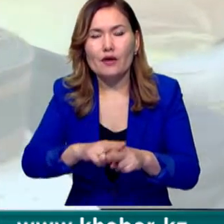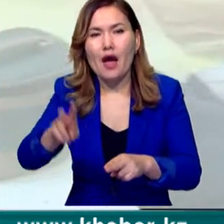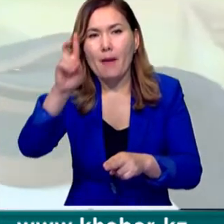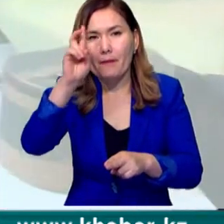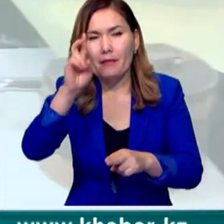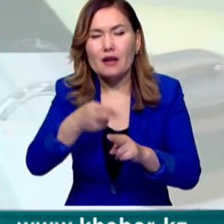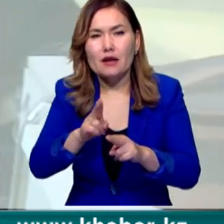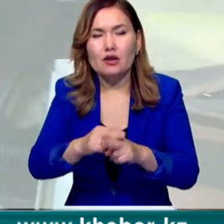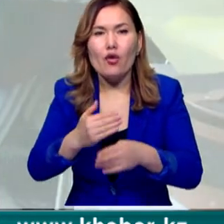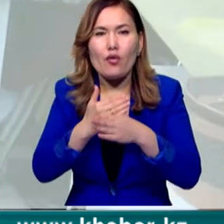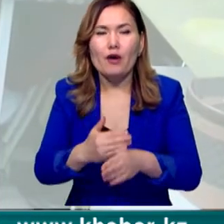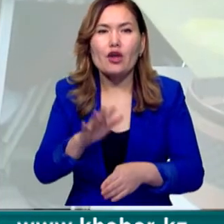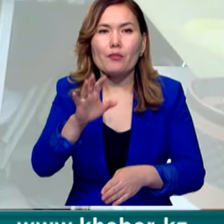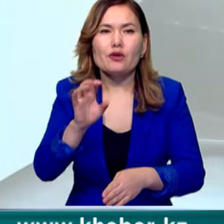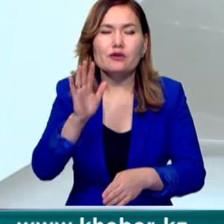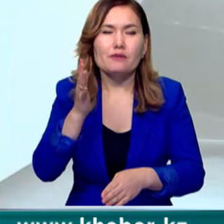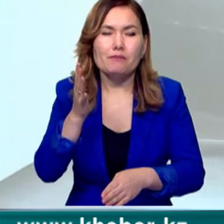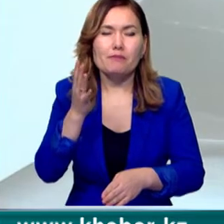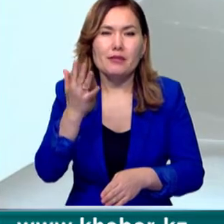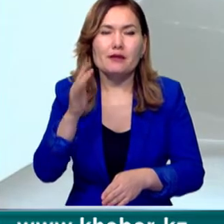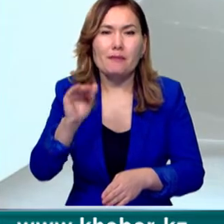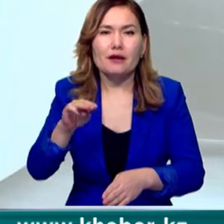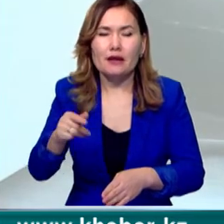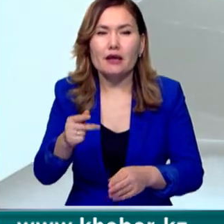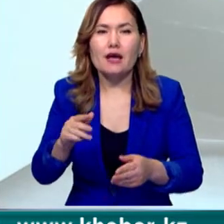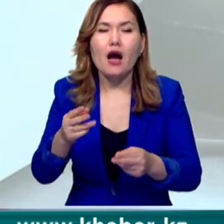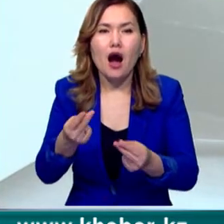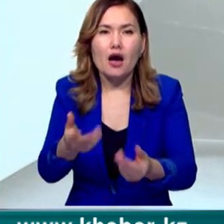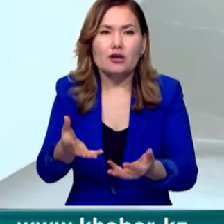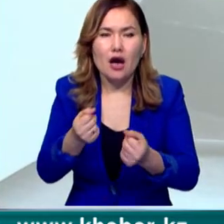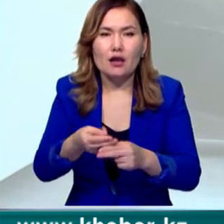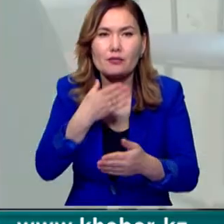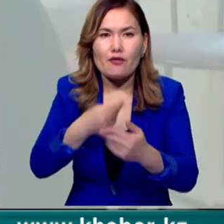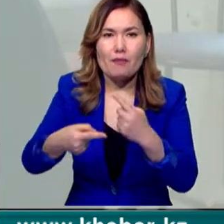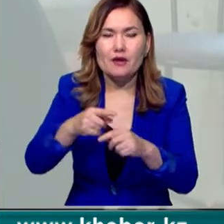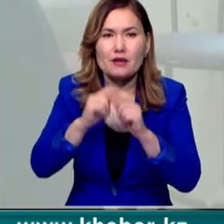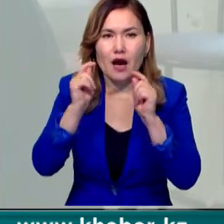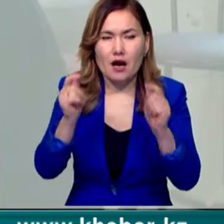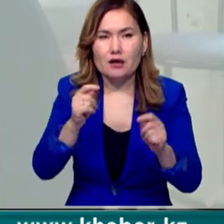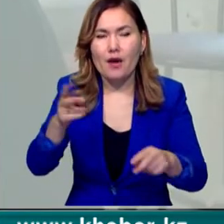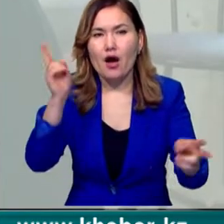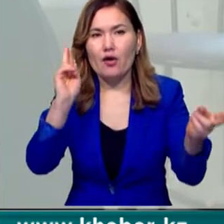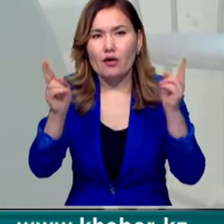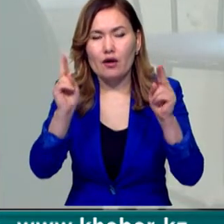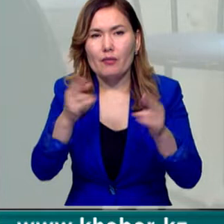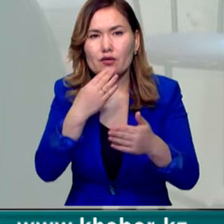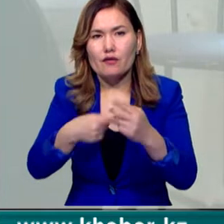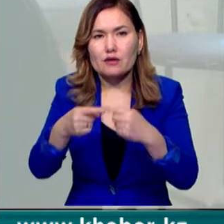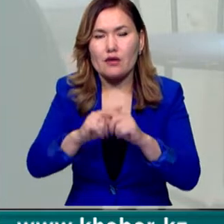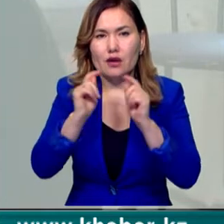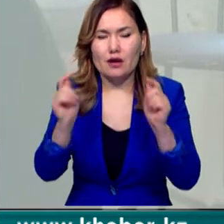мемлекеттік грантқа ие болған. Оған өзінің сән салонын ашып, қыз-келіншектерге қызмет көрсетуде. Заманның талабына қарай